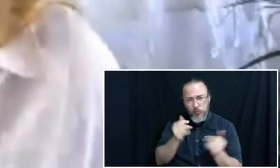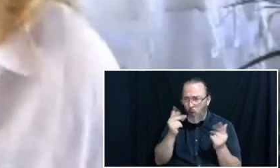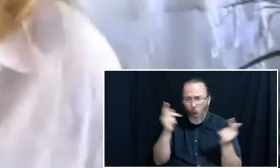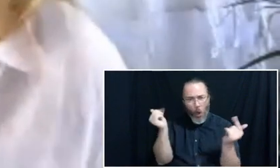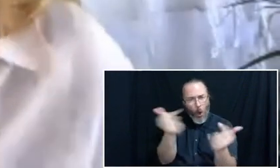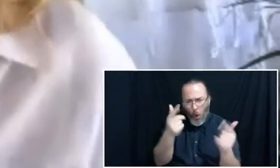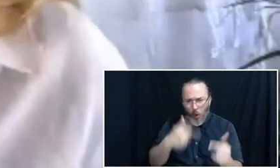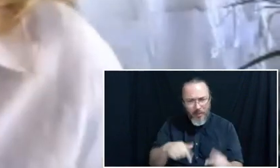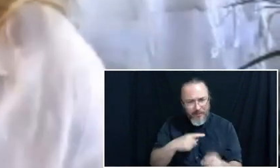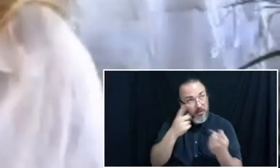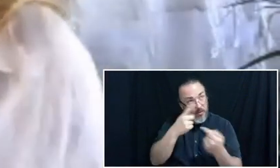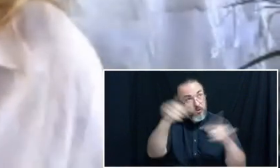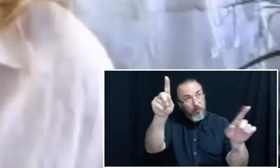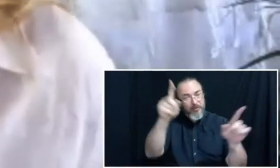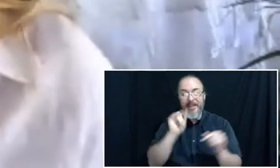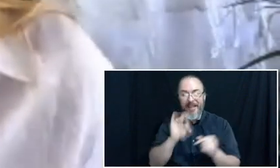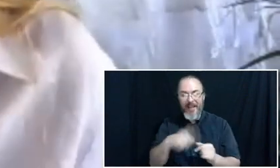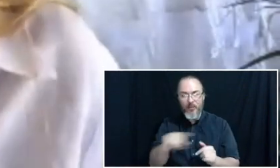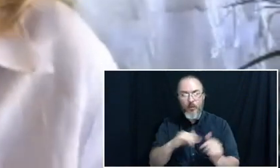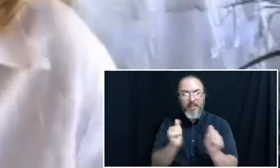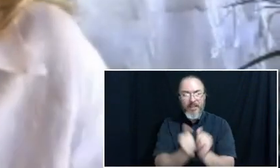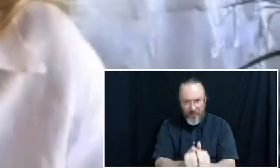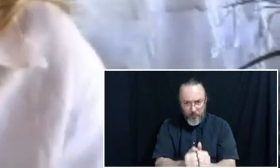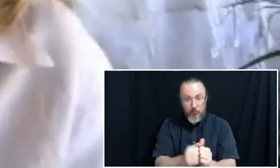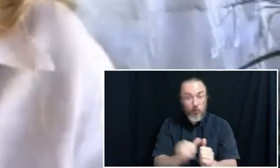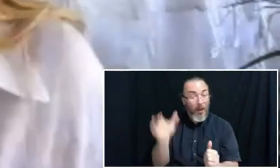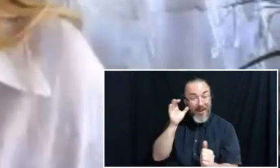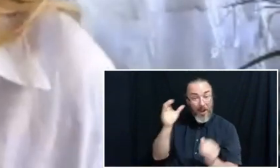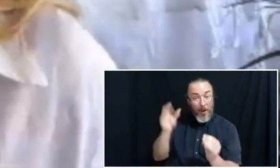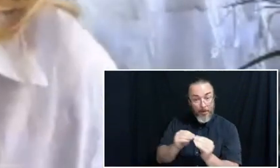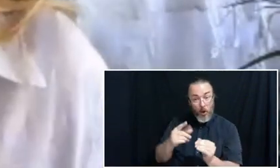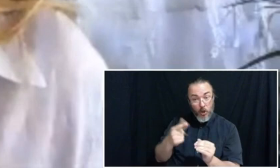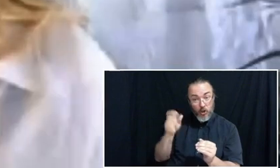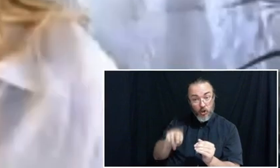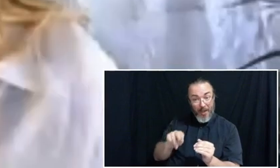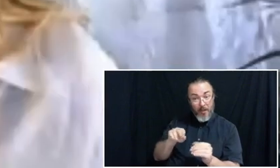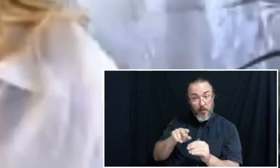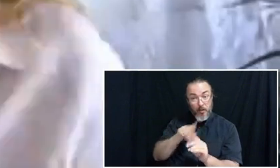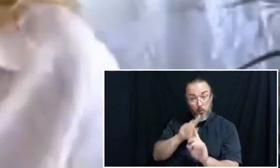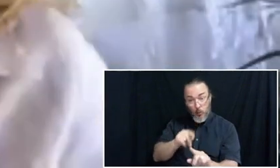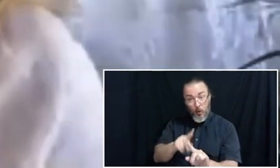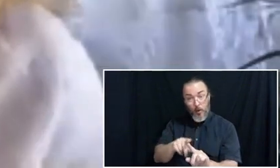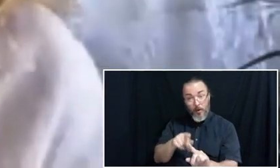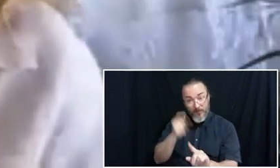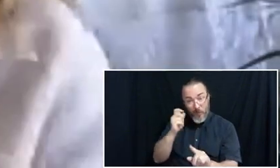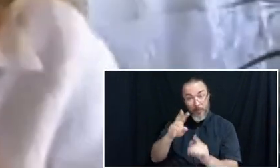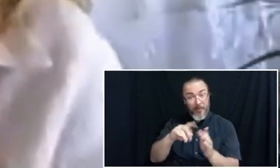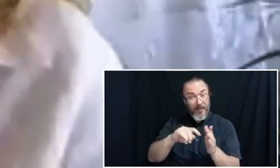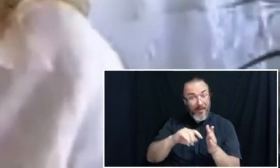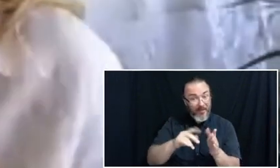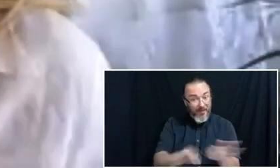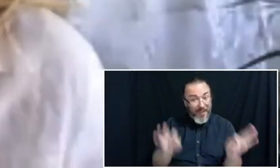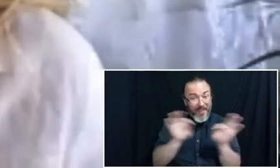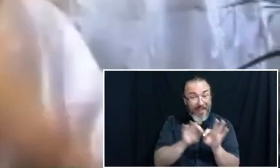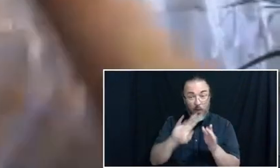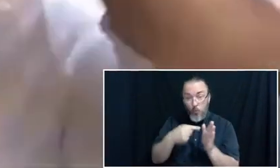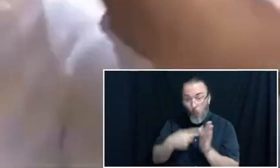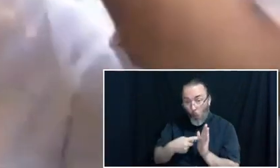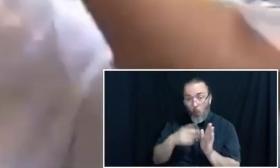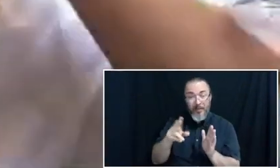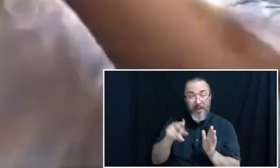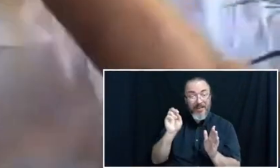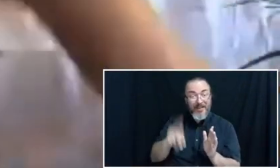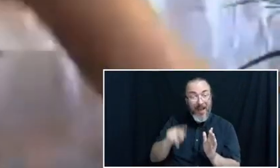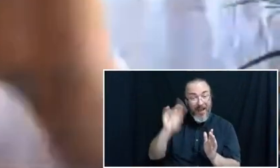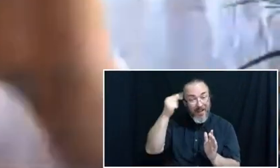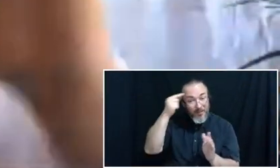cet objectif. Nous allons apprendre davantage concernant le rôle clé que les communautés, les écoles, les organisations